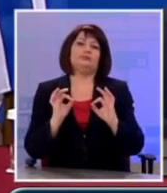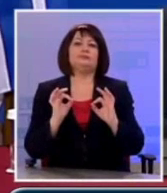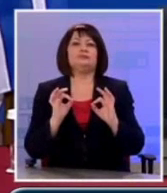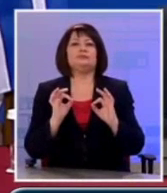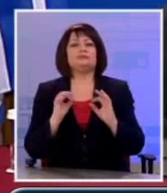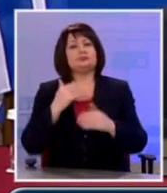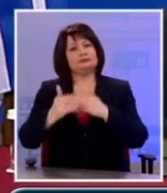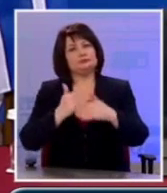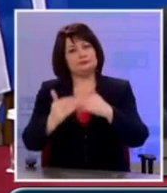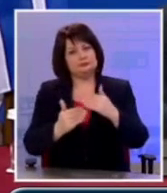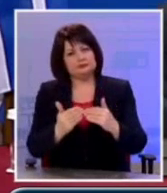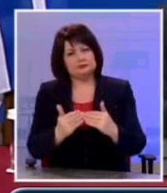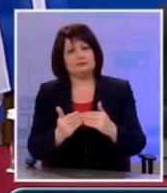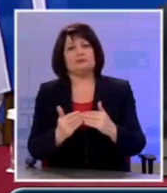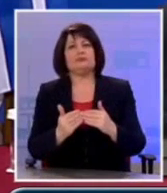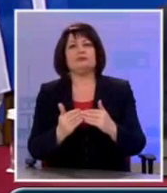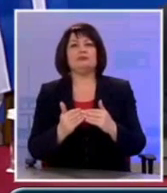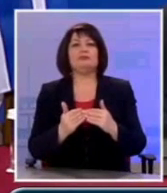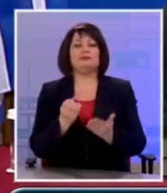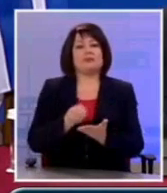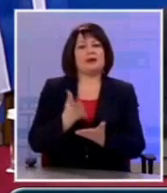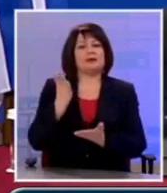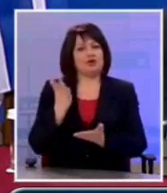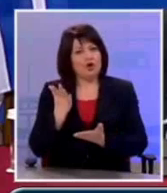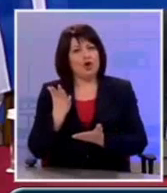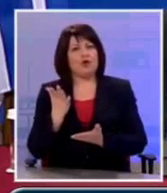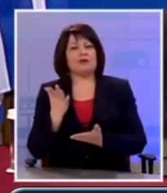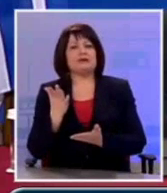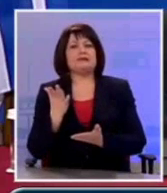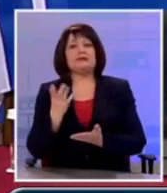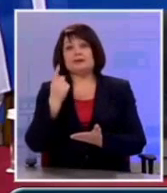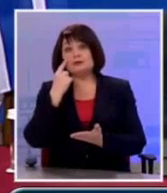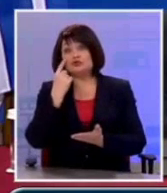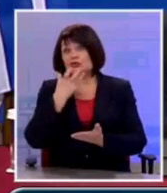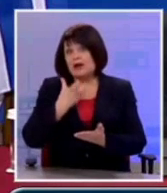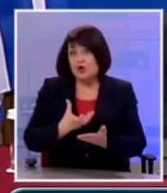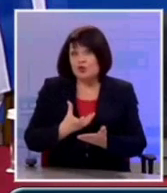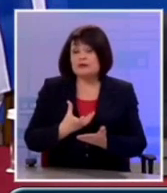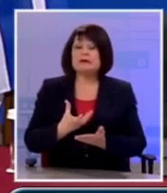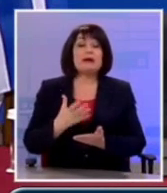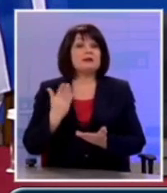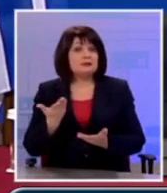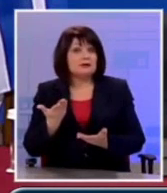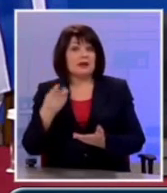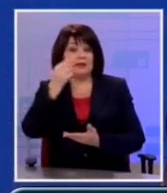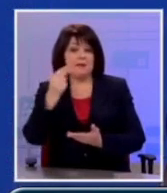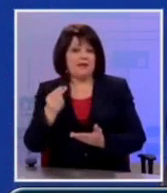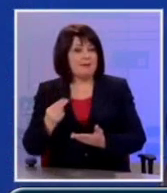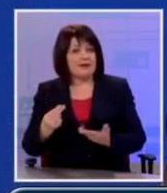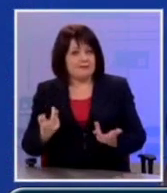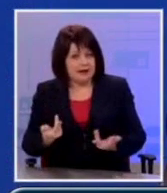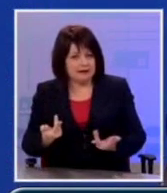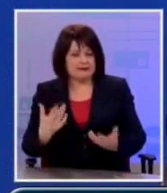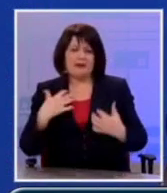τη διαδικασία εμπίπτει και η αξιολόγηση της βαρύτητας και της σοβαρότητας της κάθε υπόθεσης. Άρα